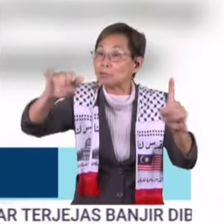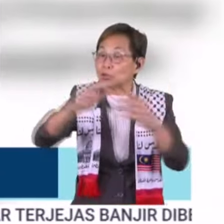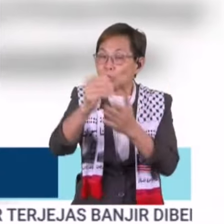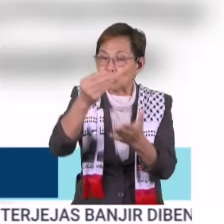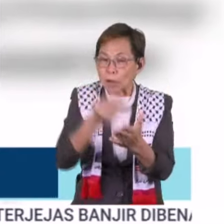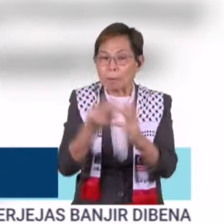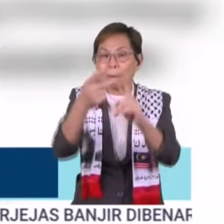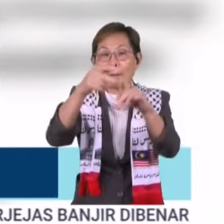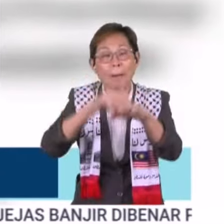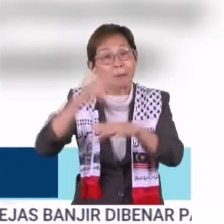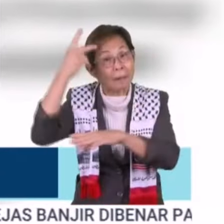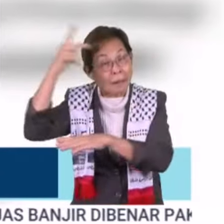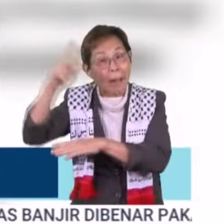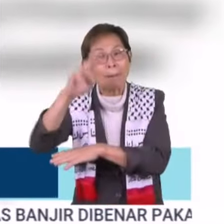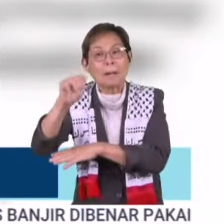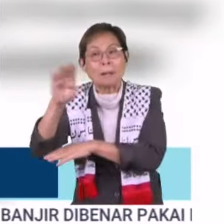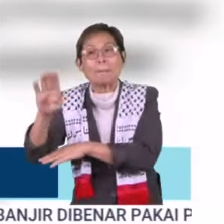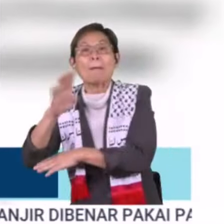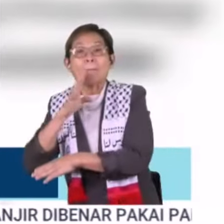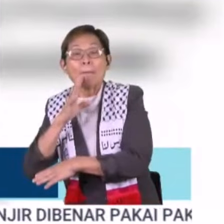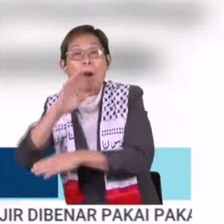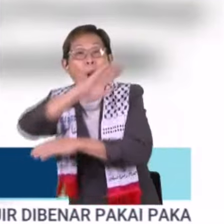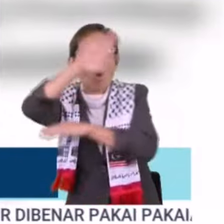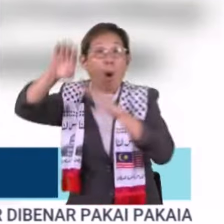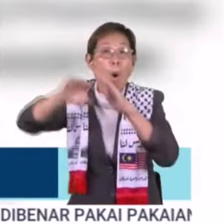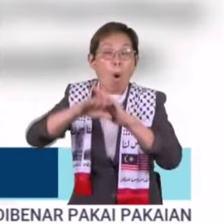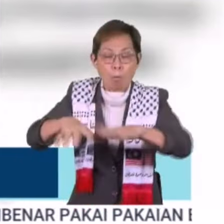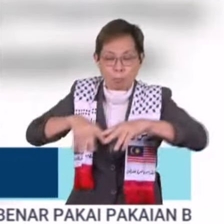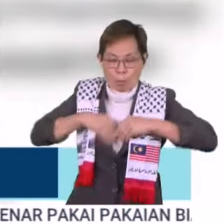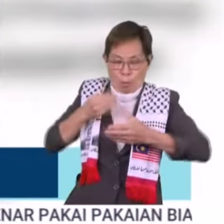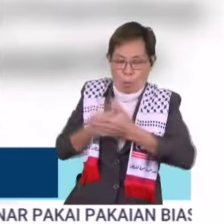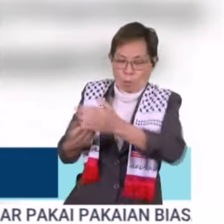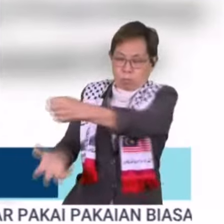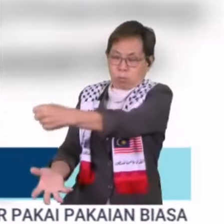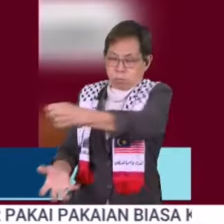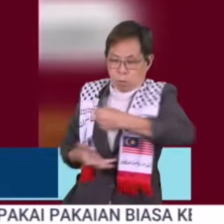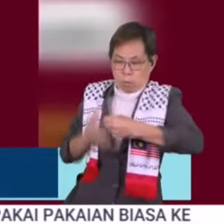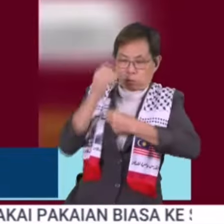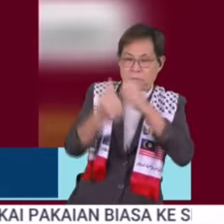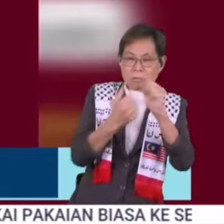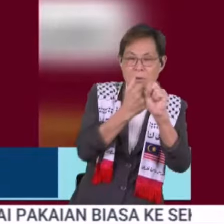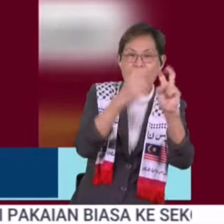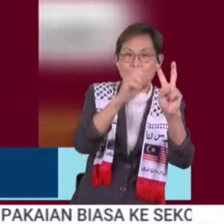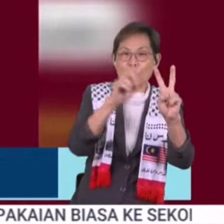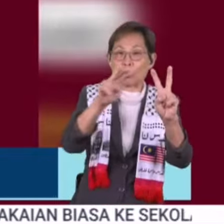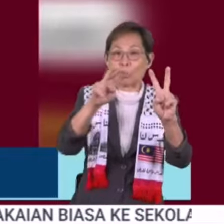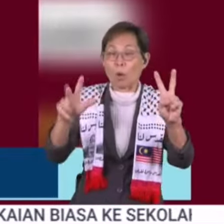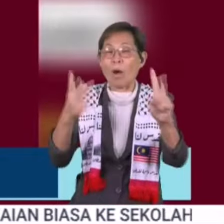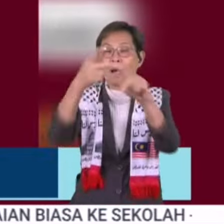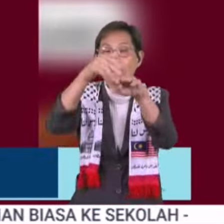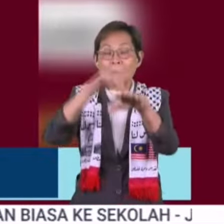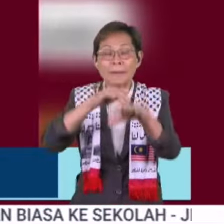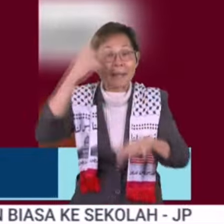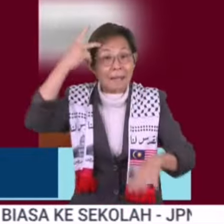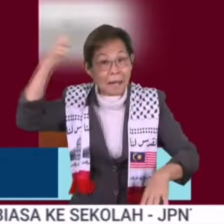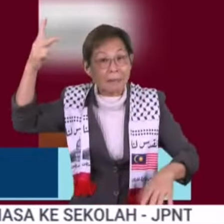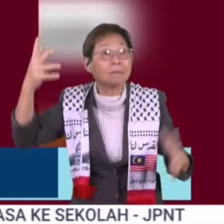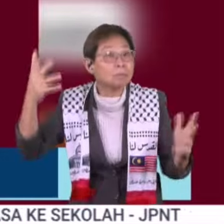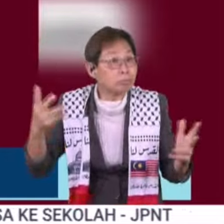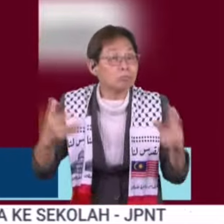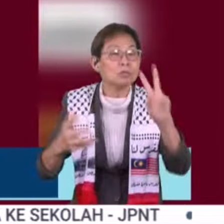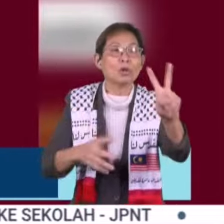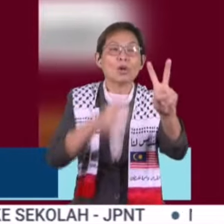RM177.96 juta kepada negeri itu. Menteri Besarnya berkata keseluruhan terimaan wang ehsan bagi tahun 2023 kepada Kelantan